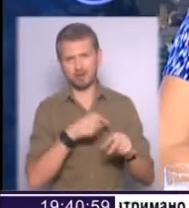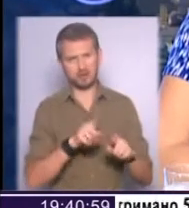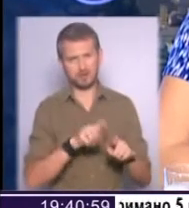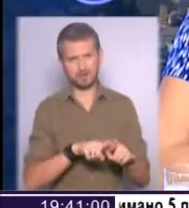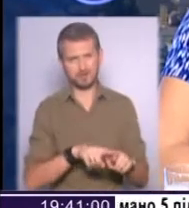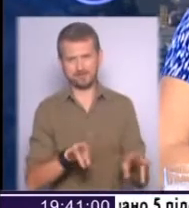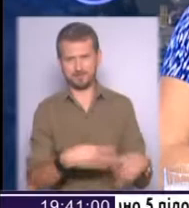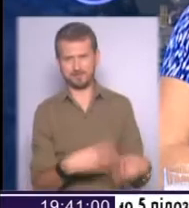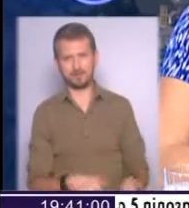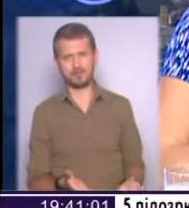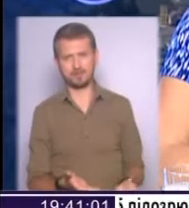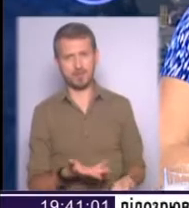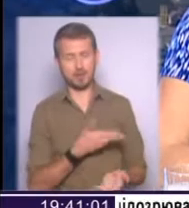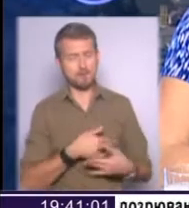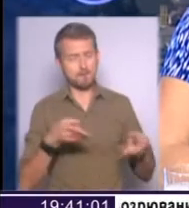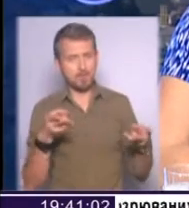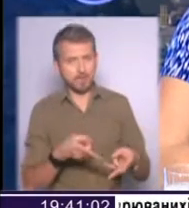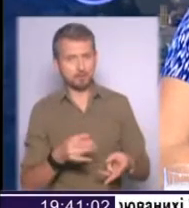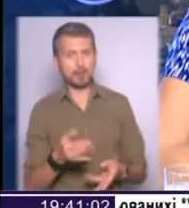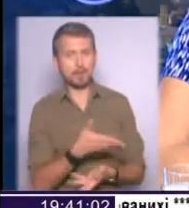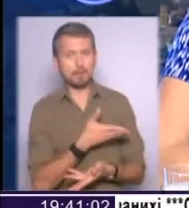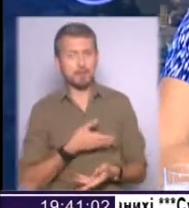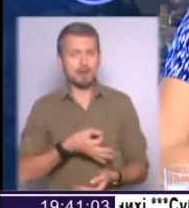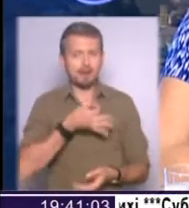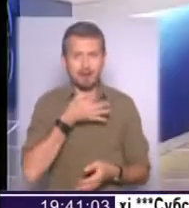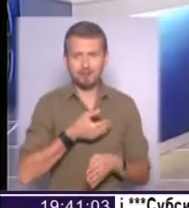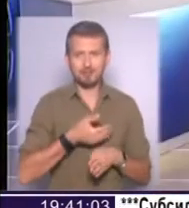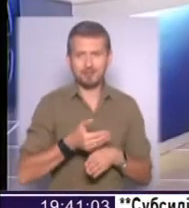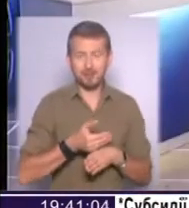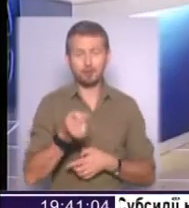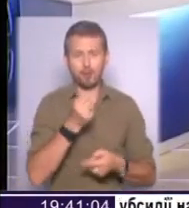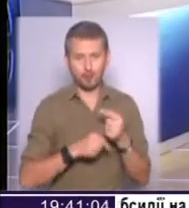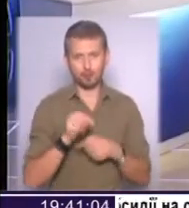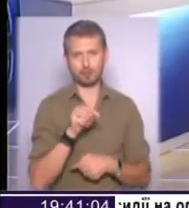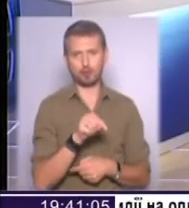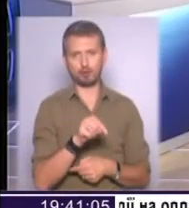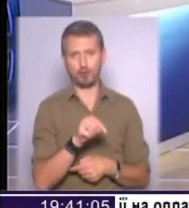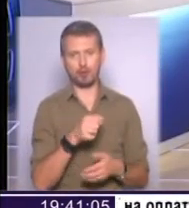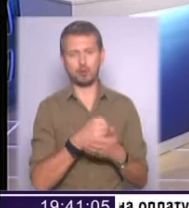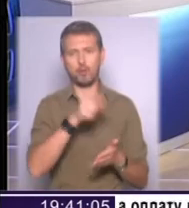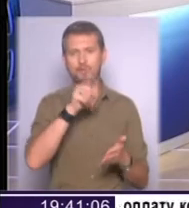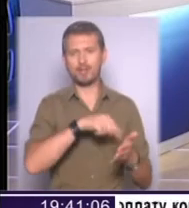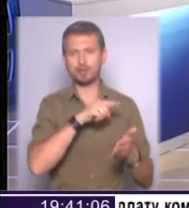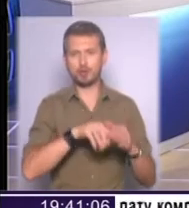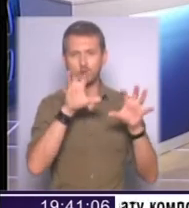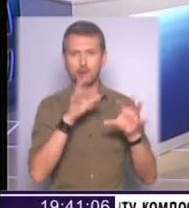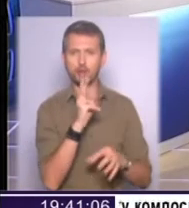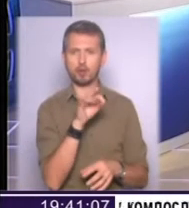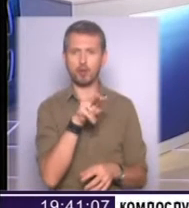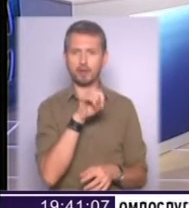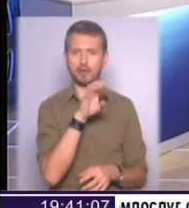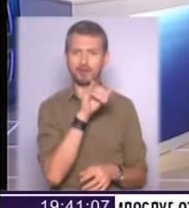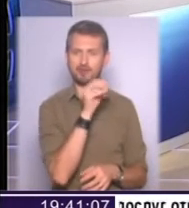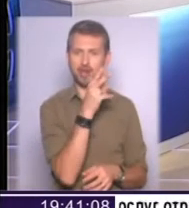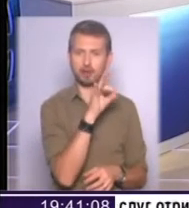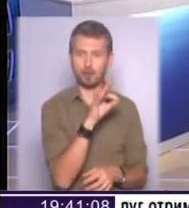Mm-hmm. Нам потрібно, і ми рано чи пізно повернемося до цього, до відміни закону Колісніченка-Ківалова. І краще я